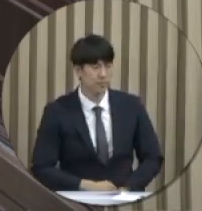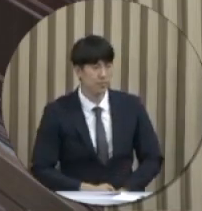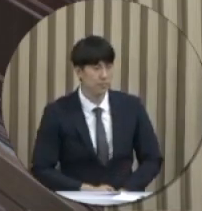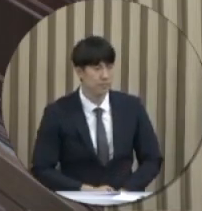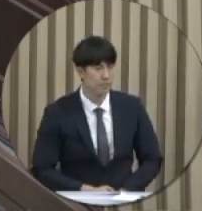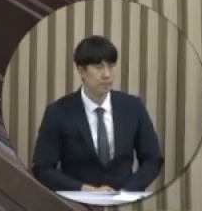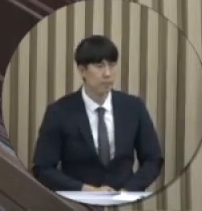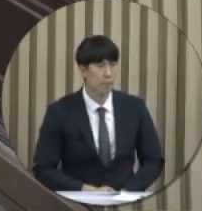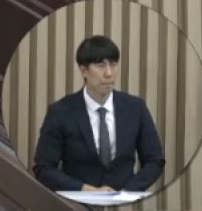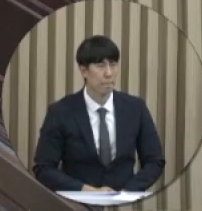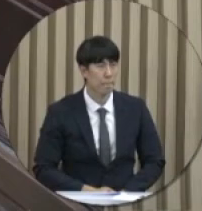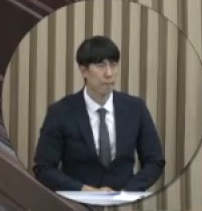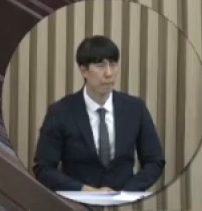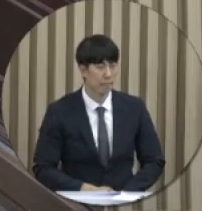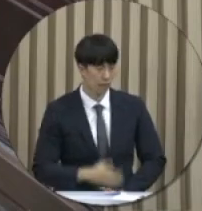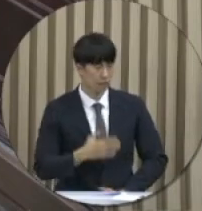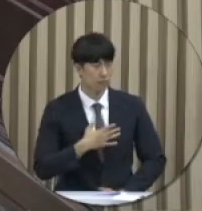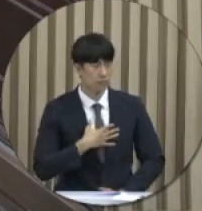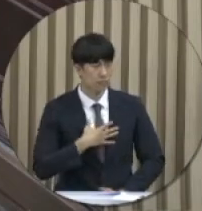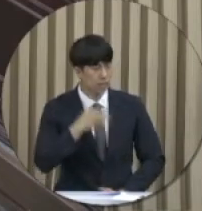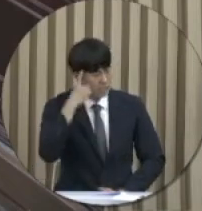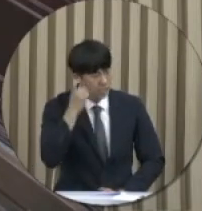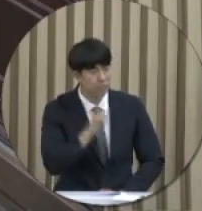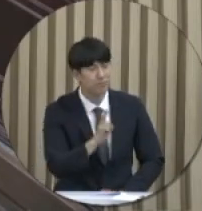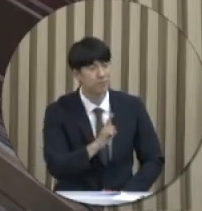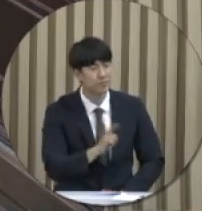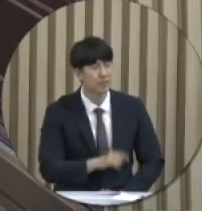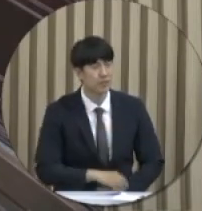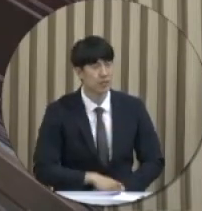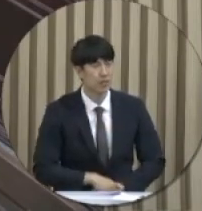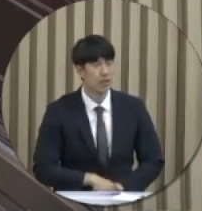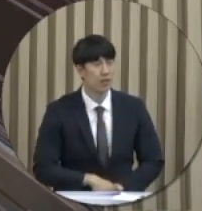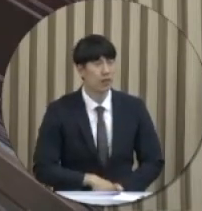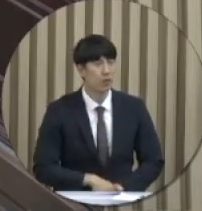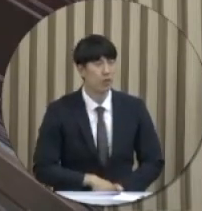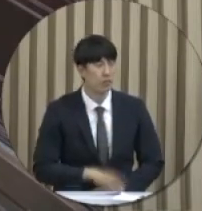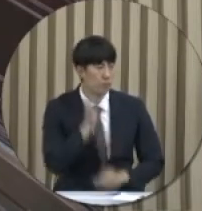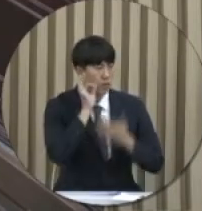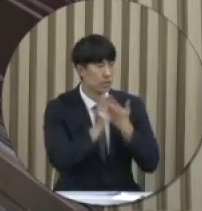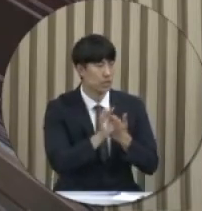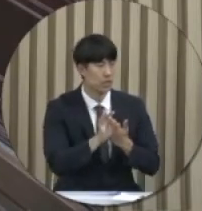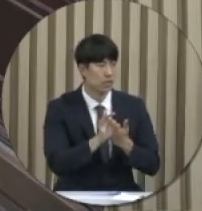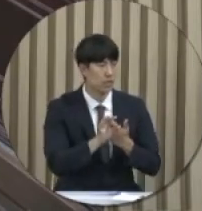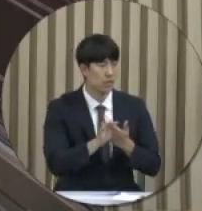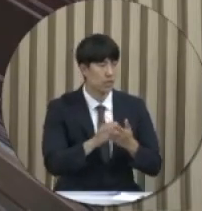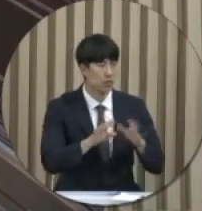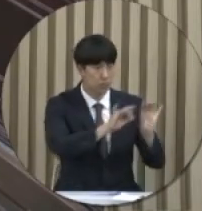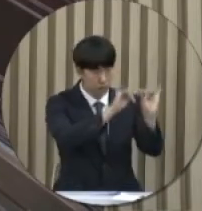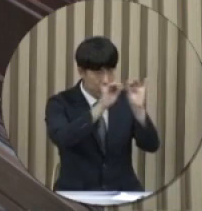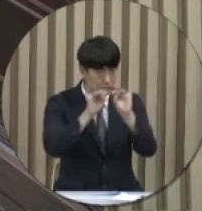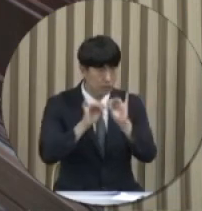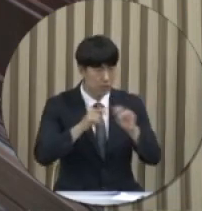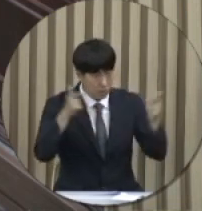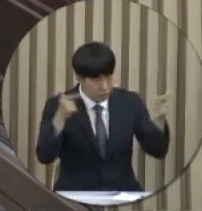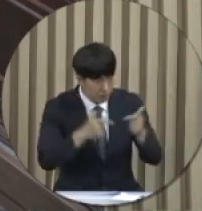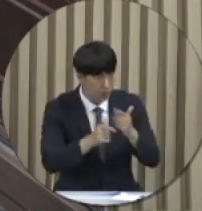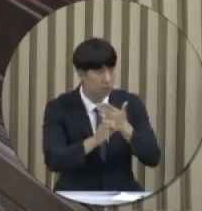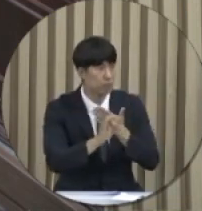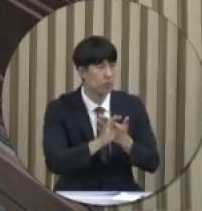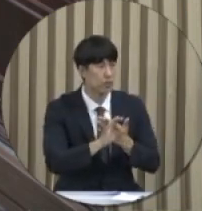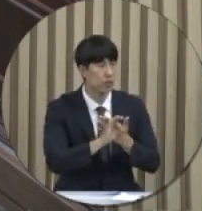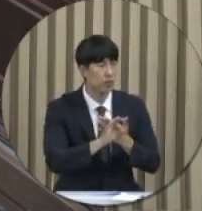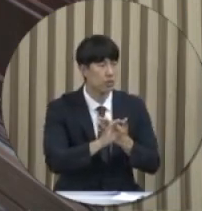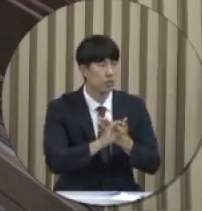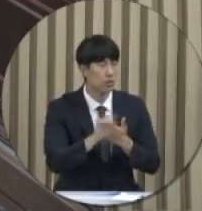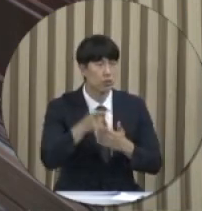부분이고요. 저는 뭐 그런 생각을 또 해봤습니다. 만약에 이제 미세저감이라 그러면 이